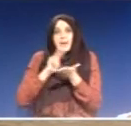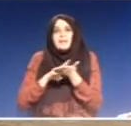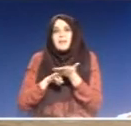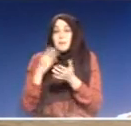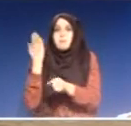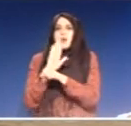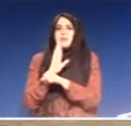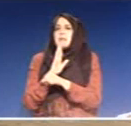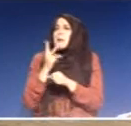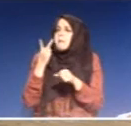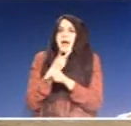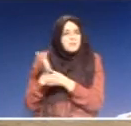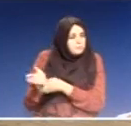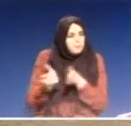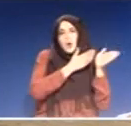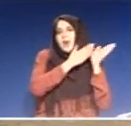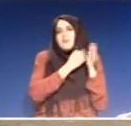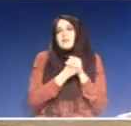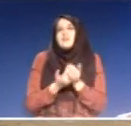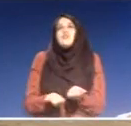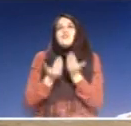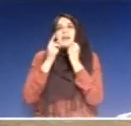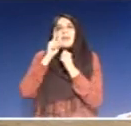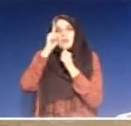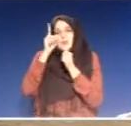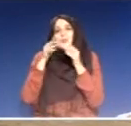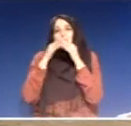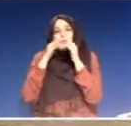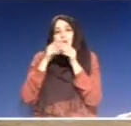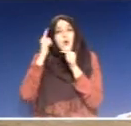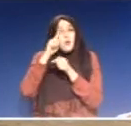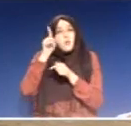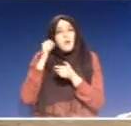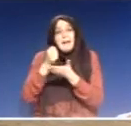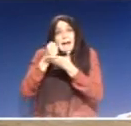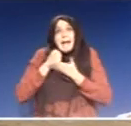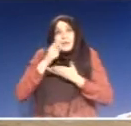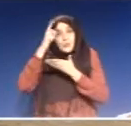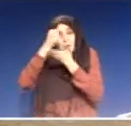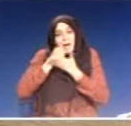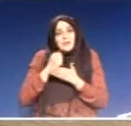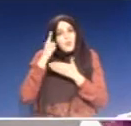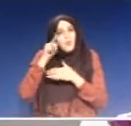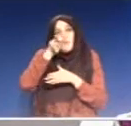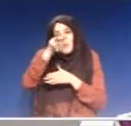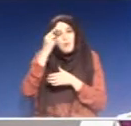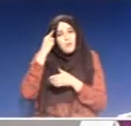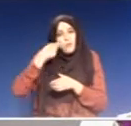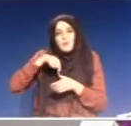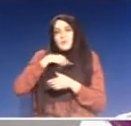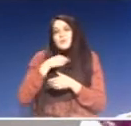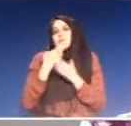فنسأل المولى عز وجل لنا ولكم الثبات والتوفيق إن شاء الله. السلام عليكم ورحمة الله. وعليكم السلام.